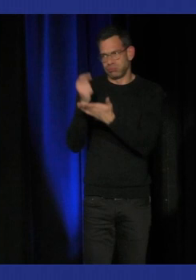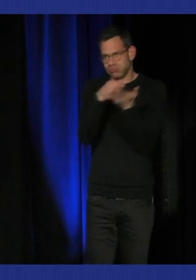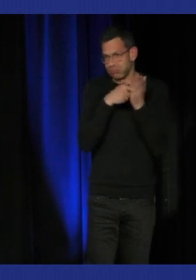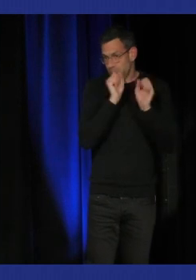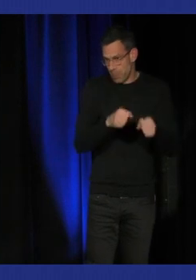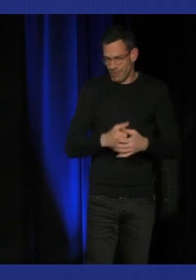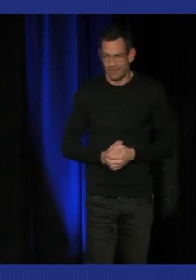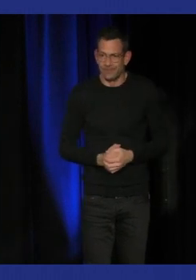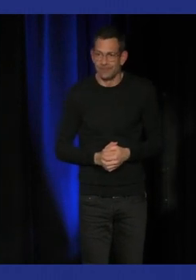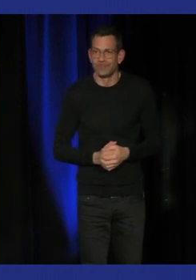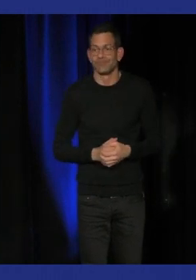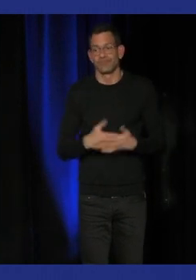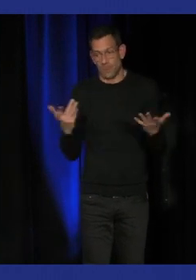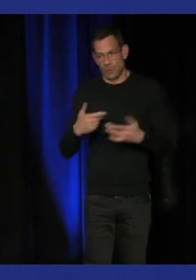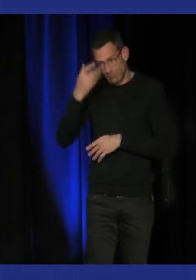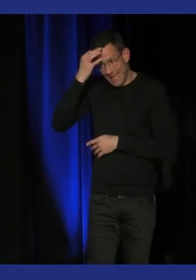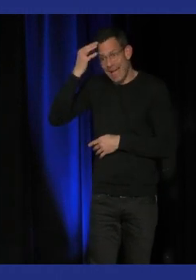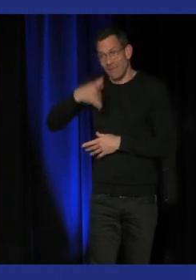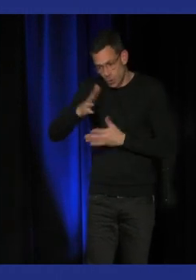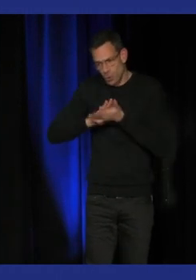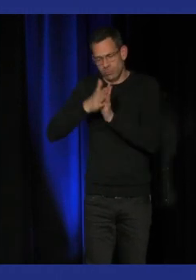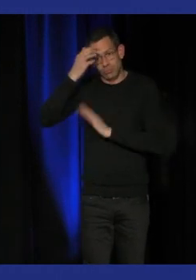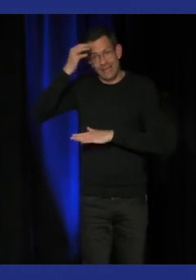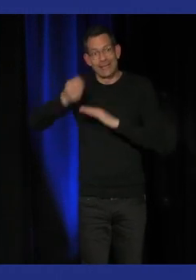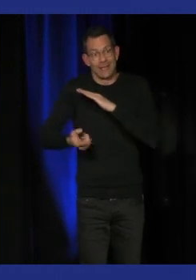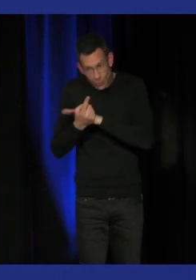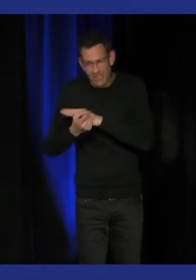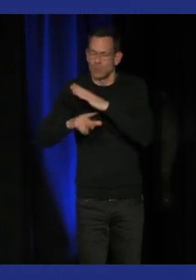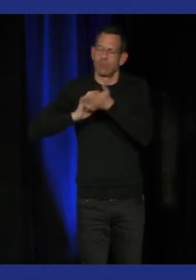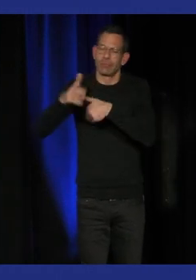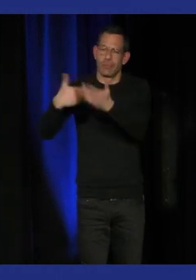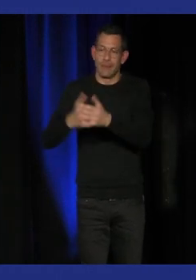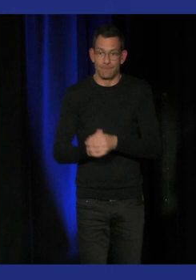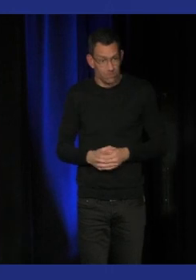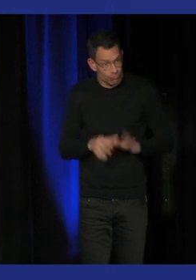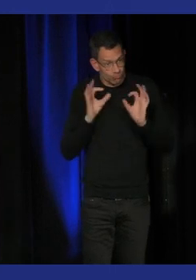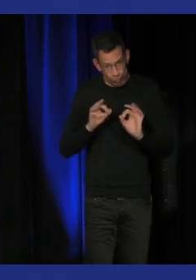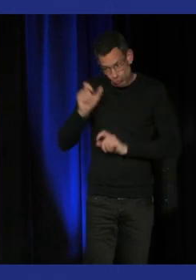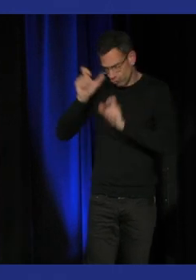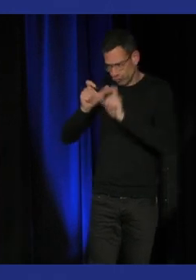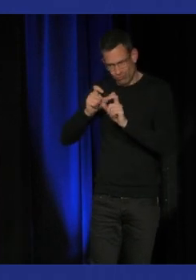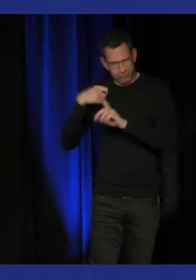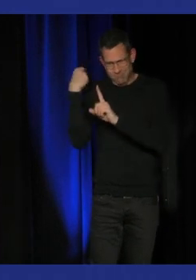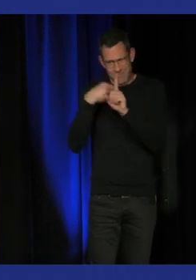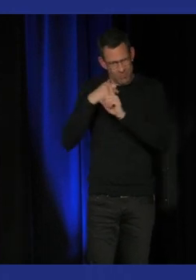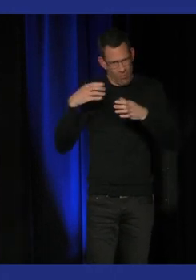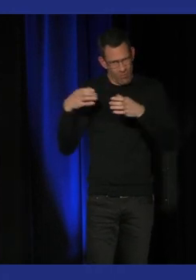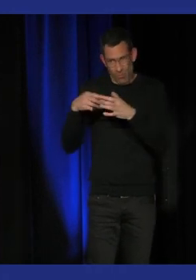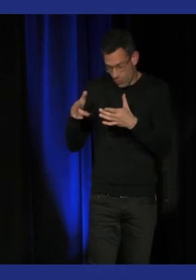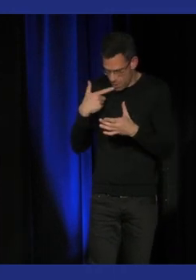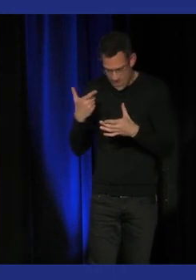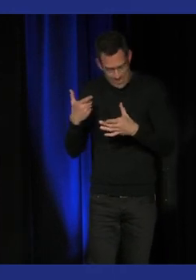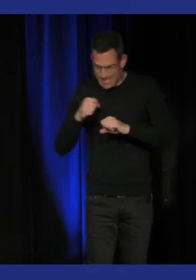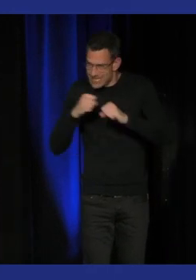Donc une invention, une innovation. Et les militants, ce petit groupe de militants va vraiment contribuer à développer